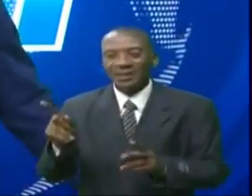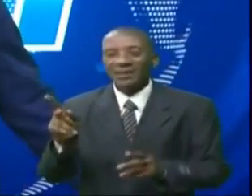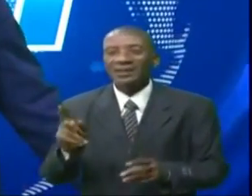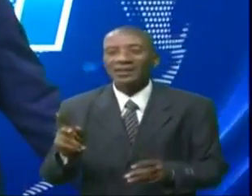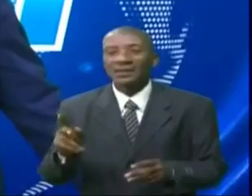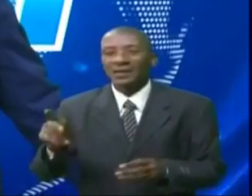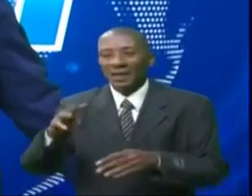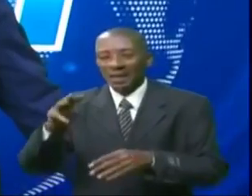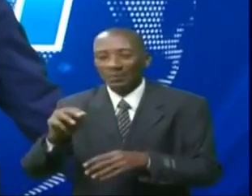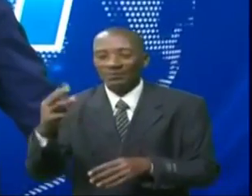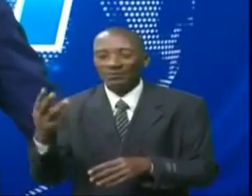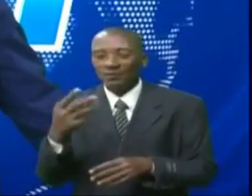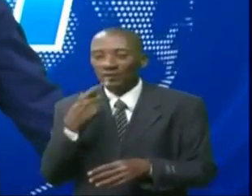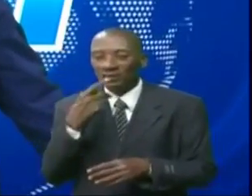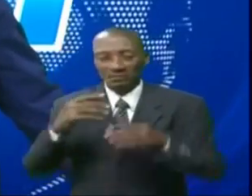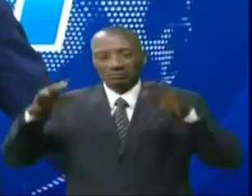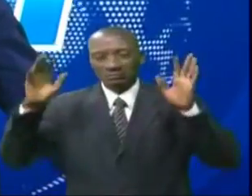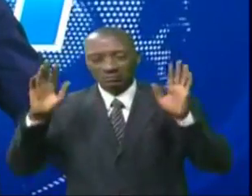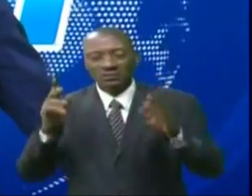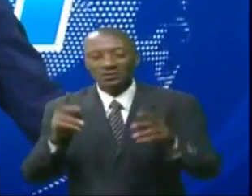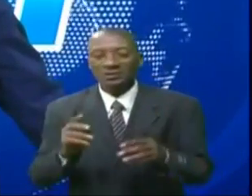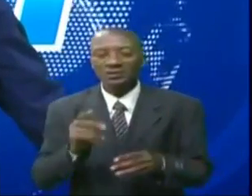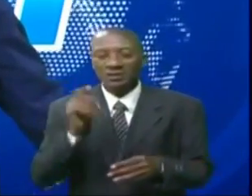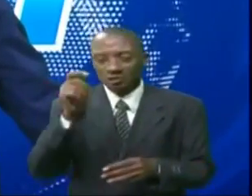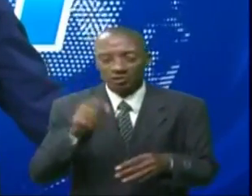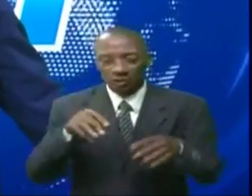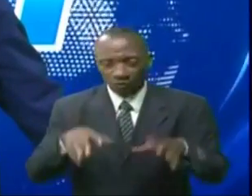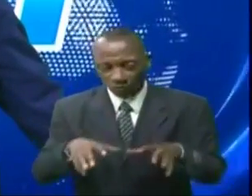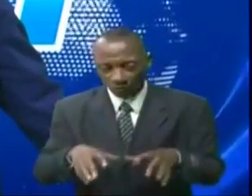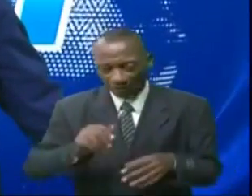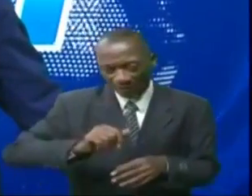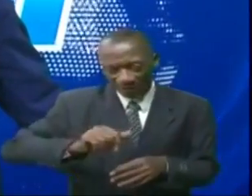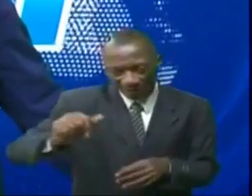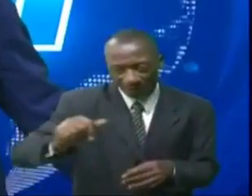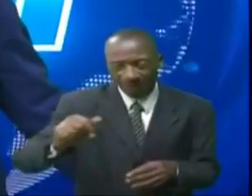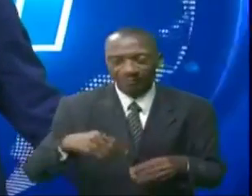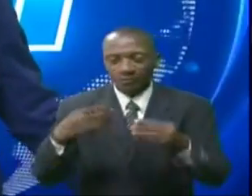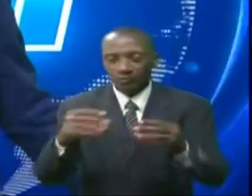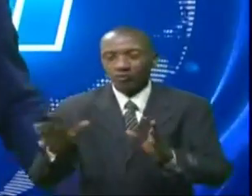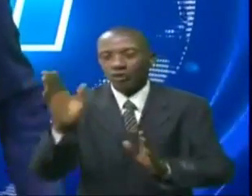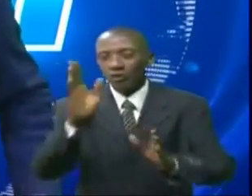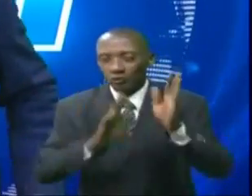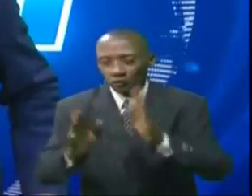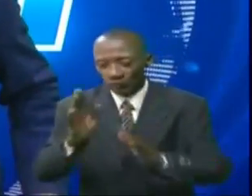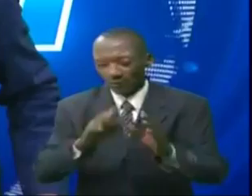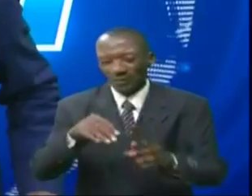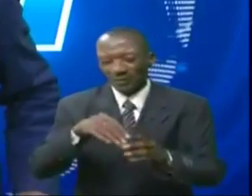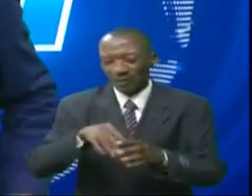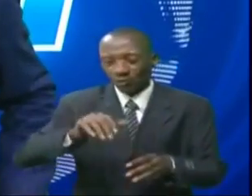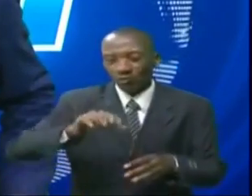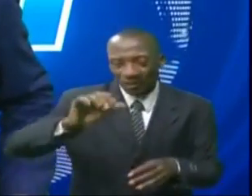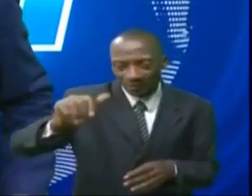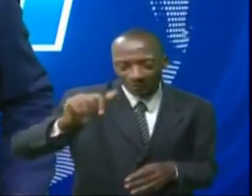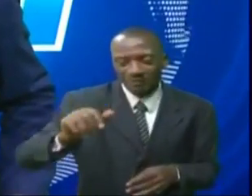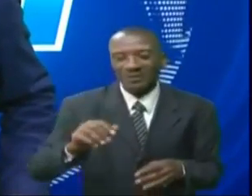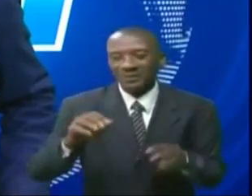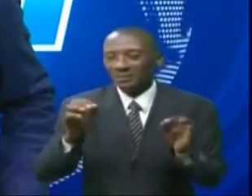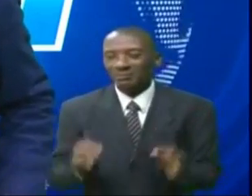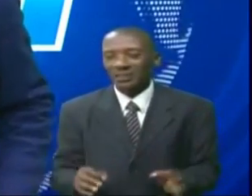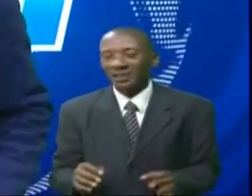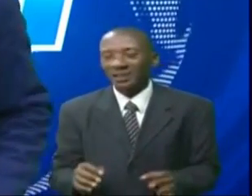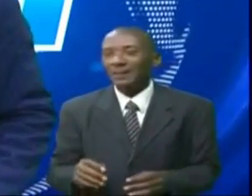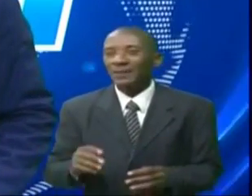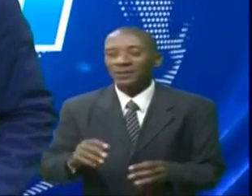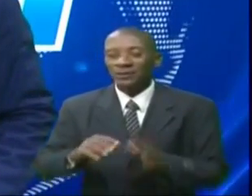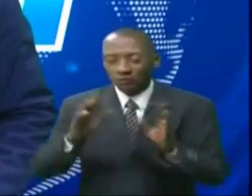des hostilités en territoire des Massissi au Nord Kivu, l'armée congolaise s'est dit toujours respectueuse de différents accords de cessez-le-feu signés.